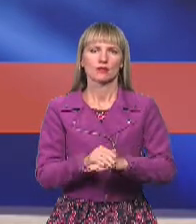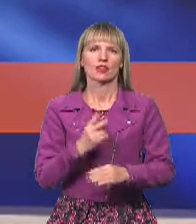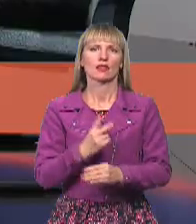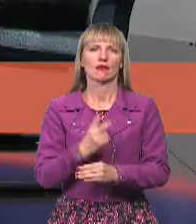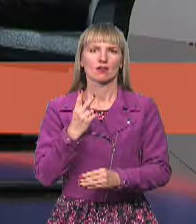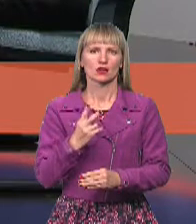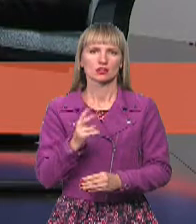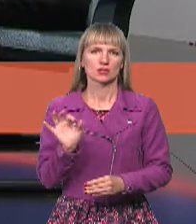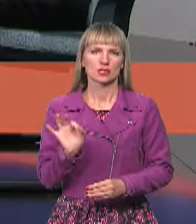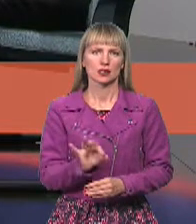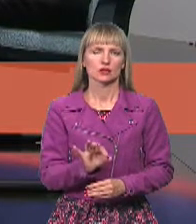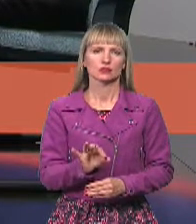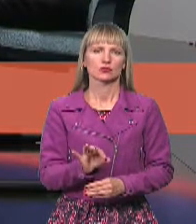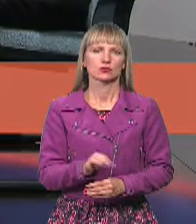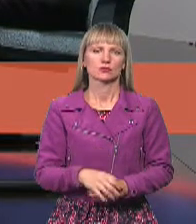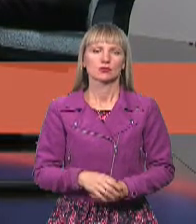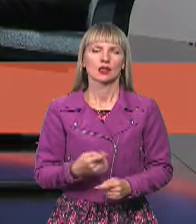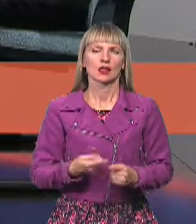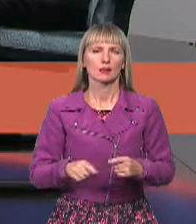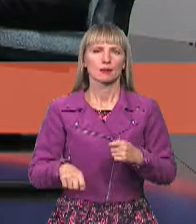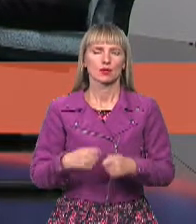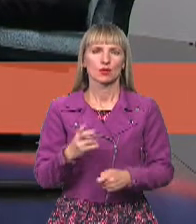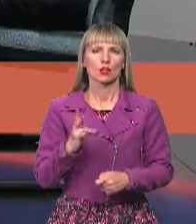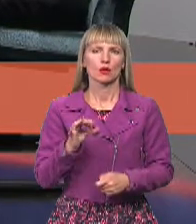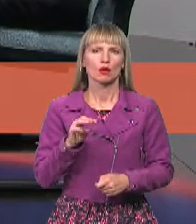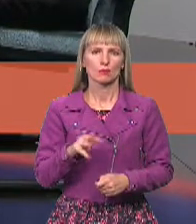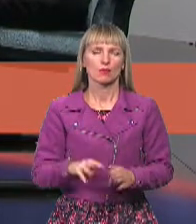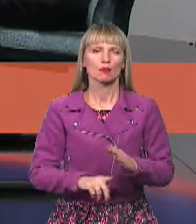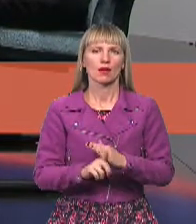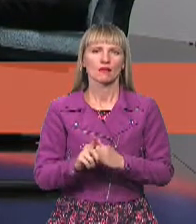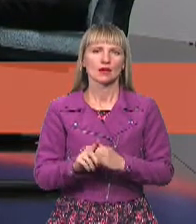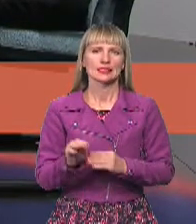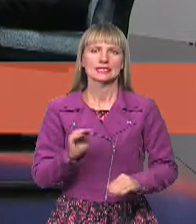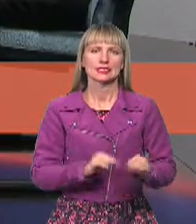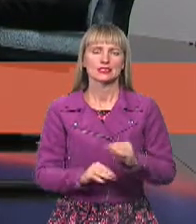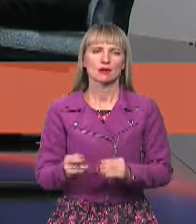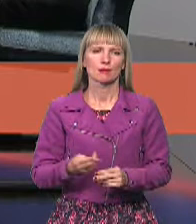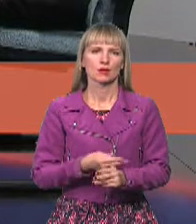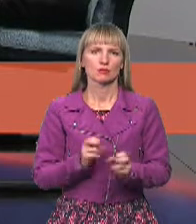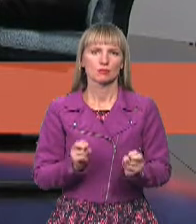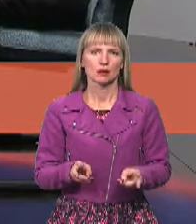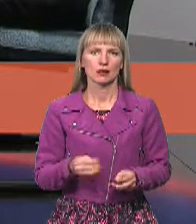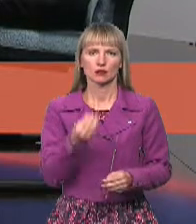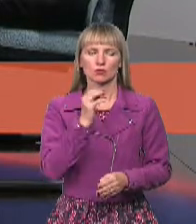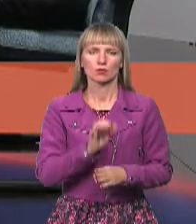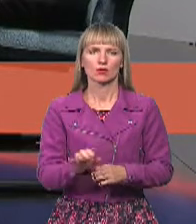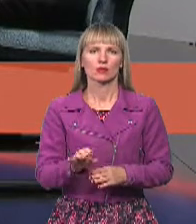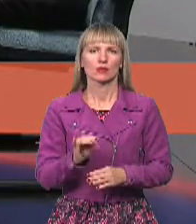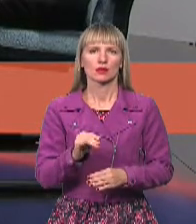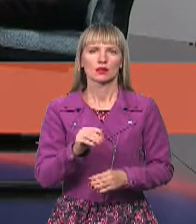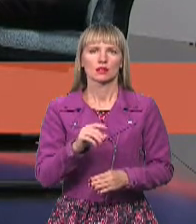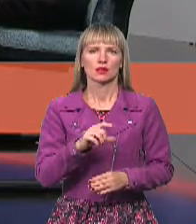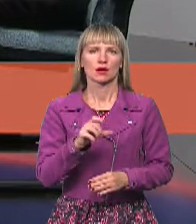подряд. Довольно це порушення норм впровадження системи харчової безпеки харчової продукції, в тому числі і ХАЗП,